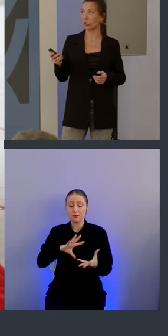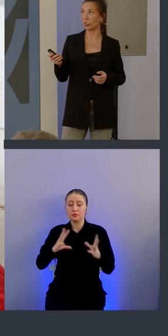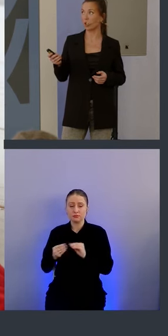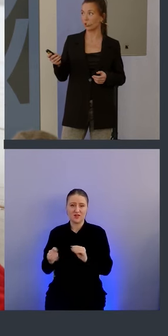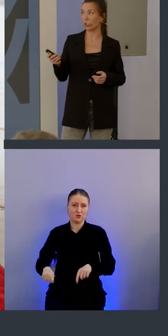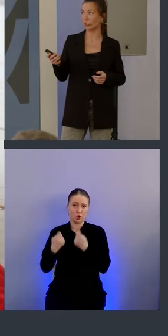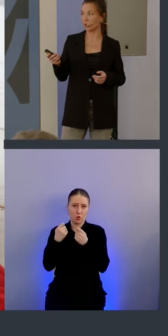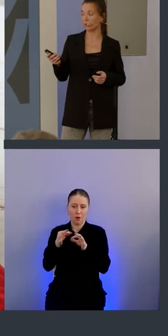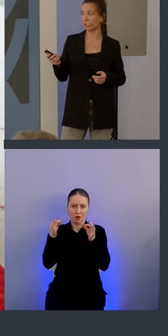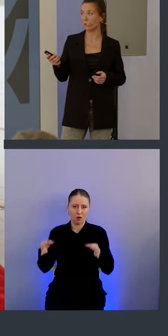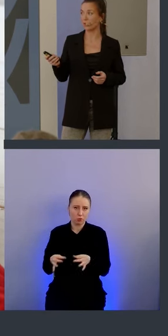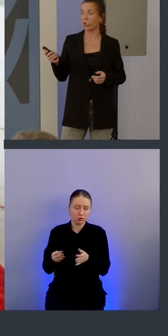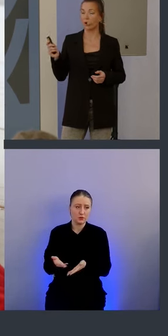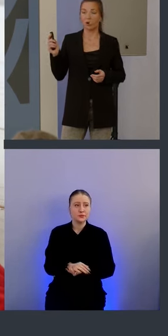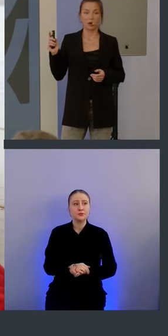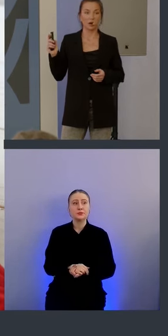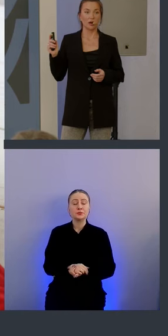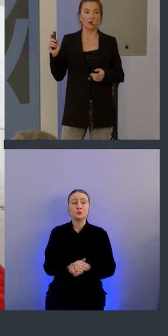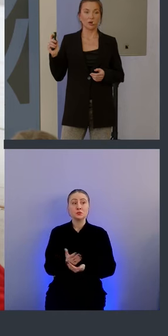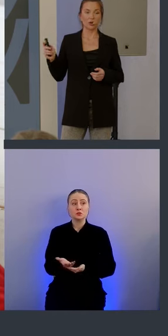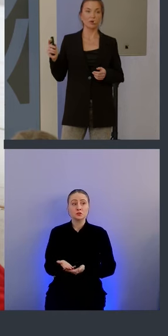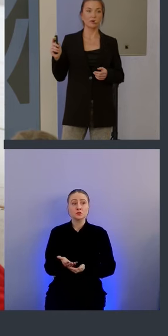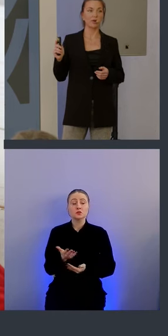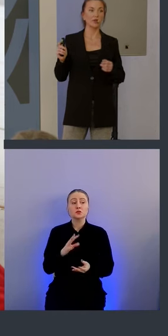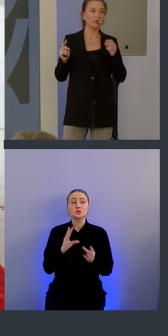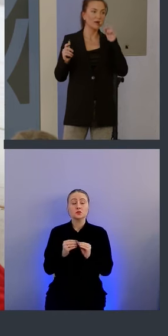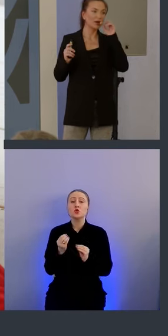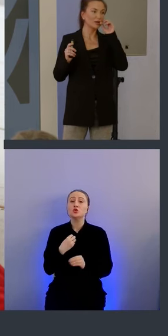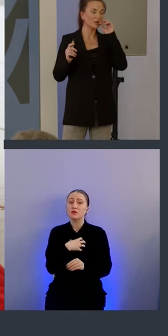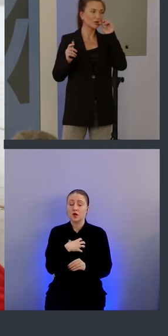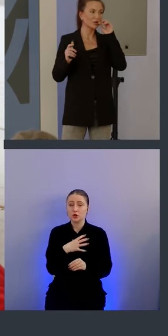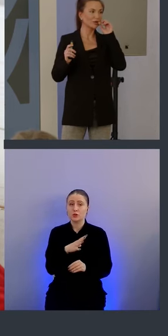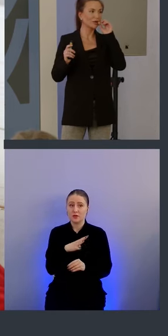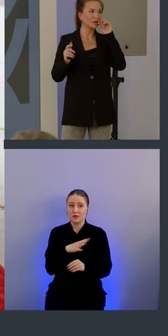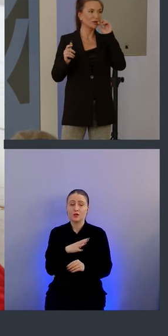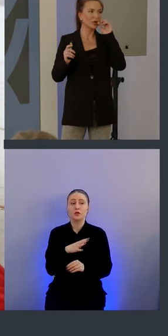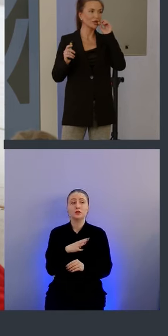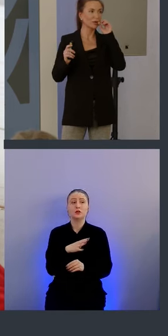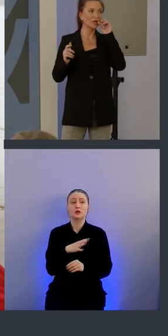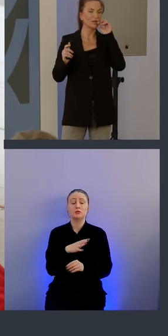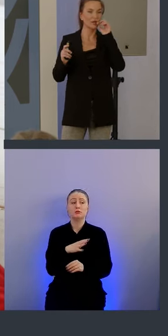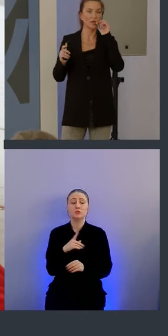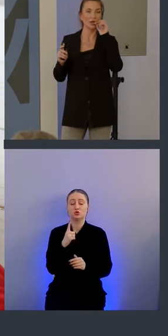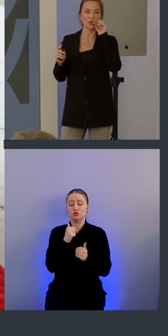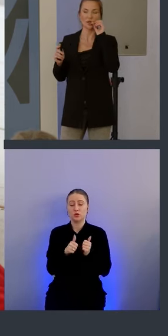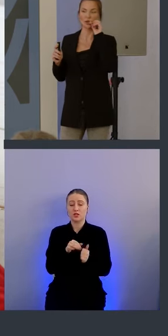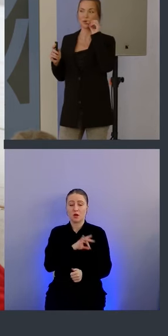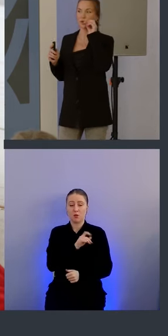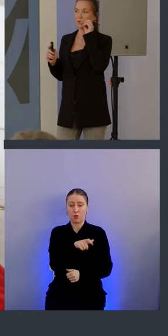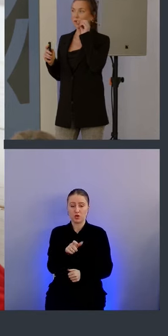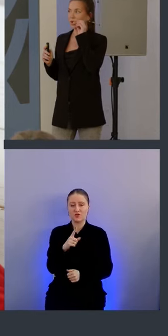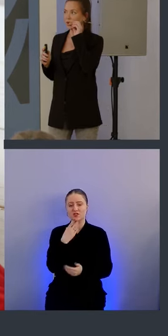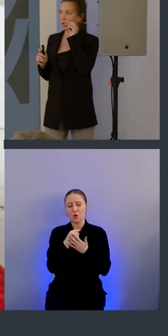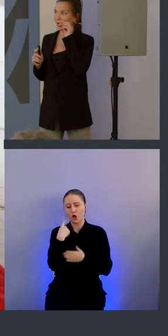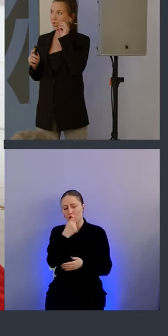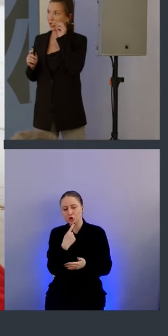к взлому аккаунта пользователя. Еще важно бывает и то, что часто пользователи для личных ресурсов